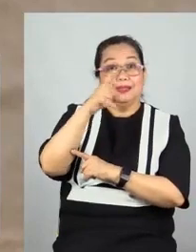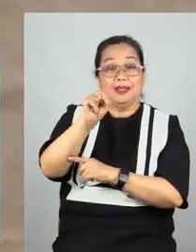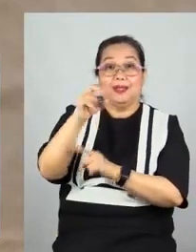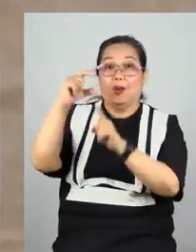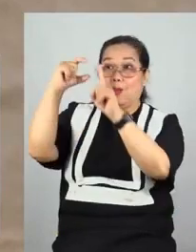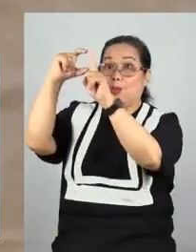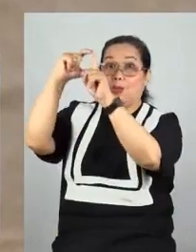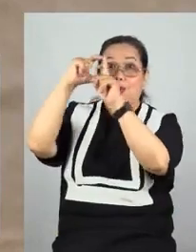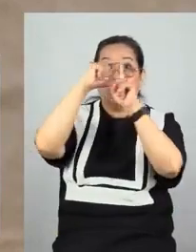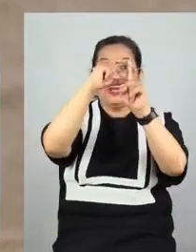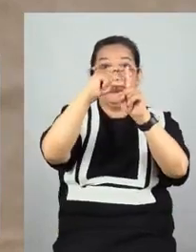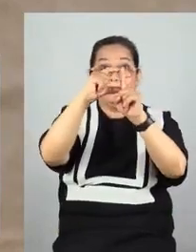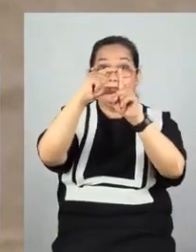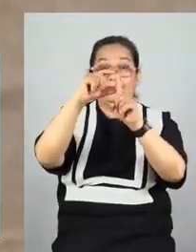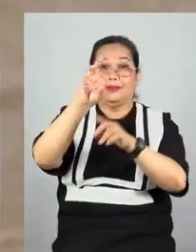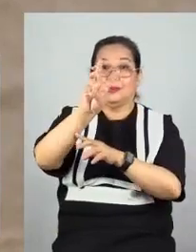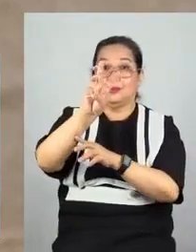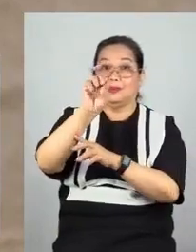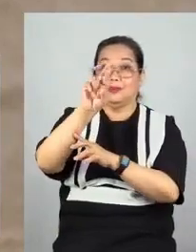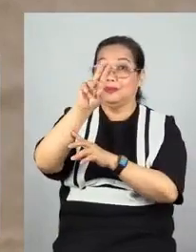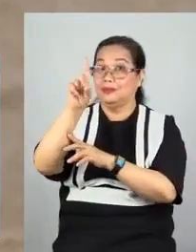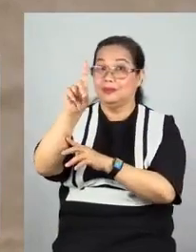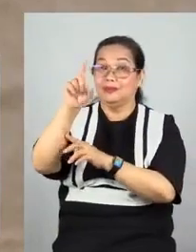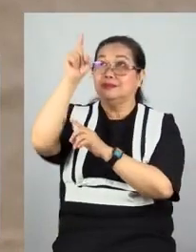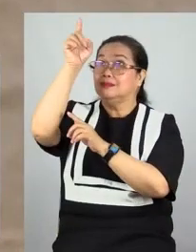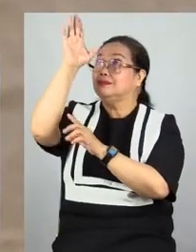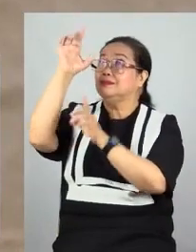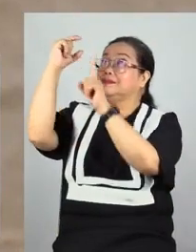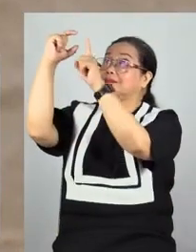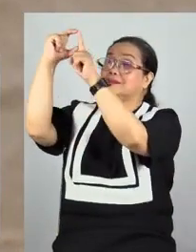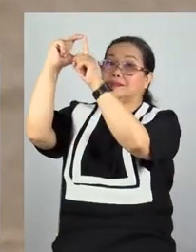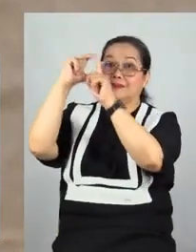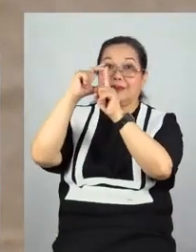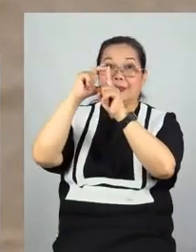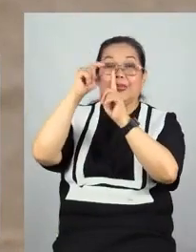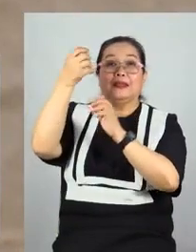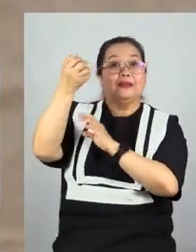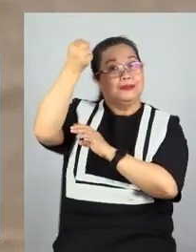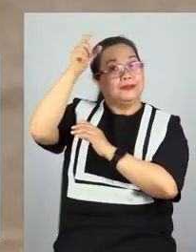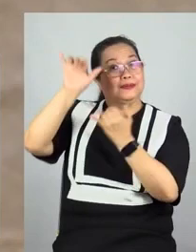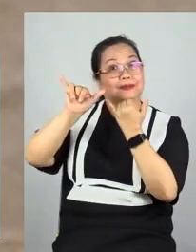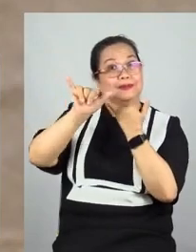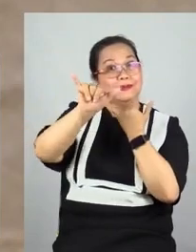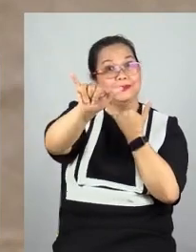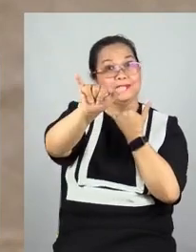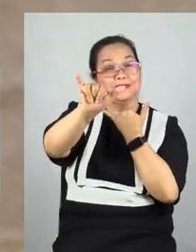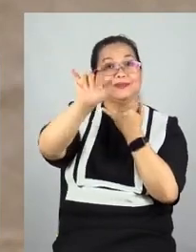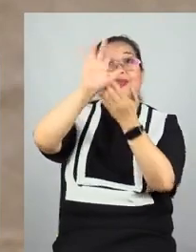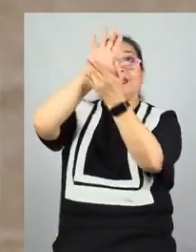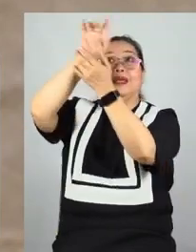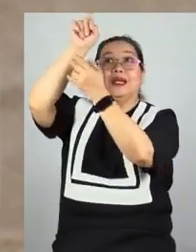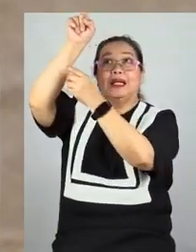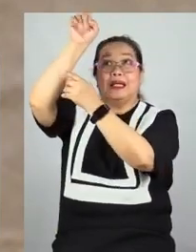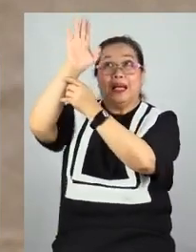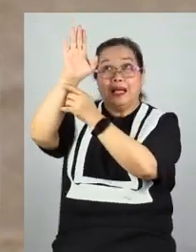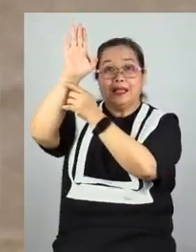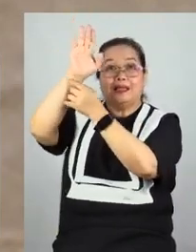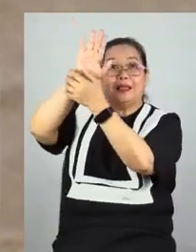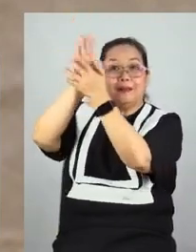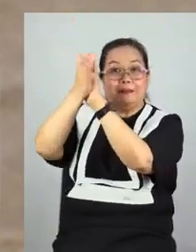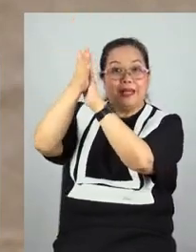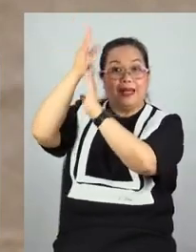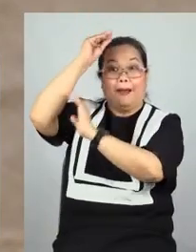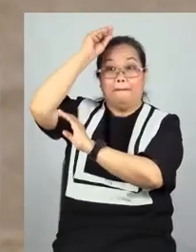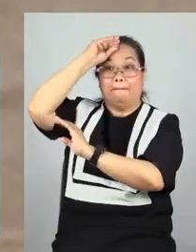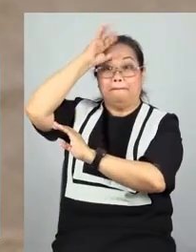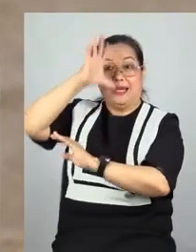yung eternal Word, ang Diyos mismo na walang hanggan, ay nagkatawang tao